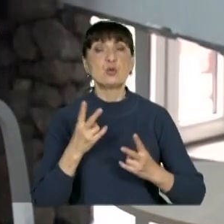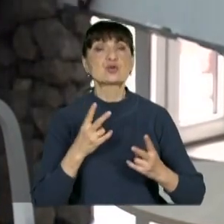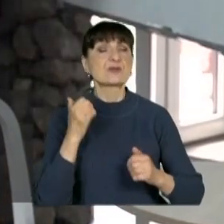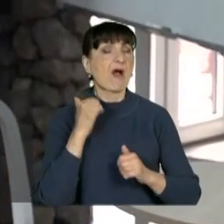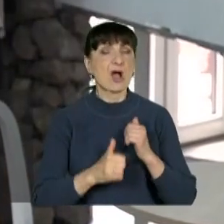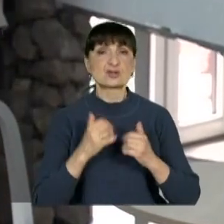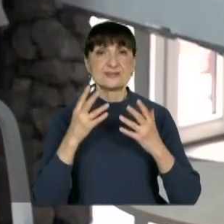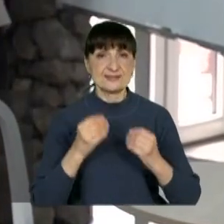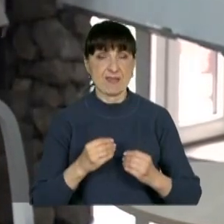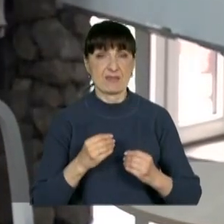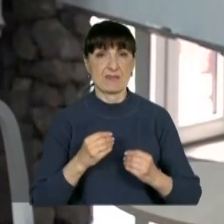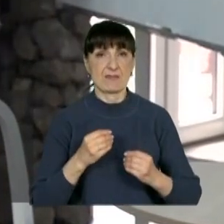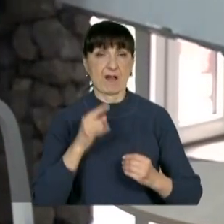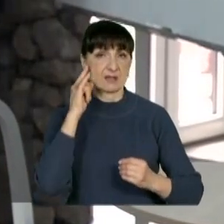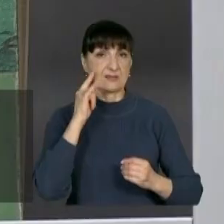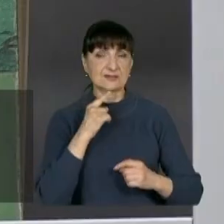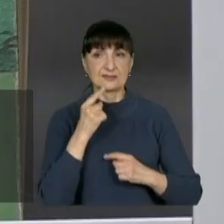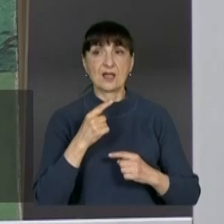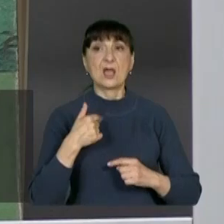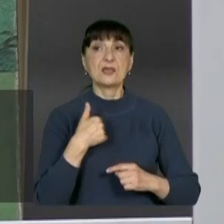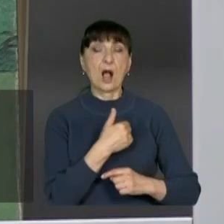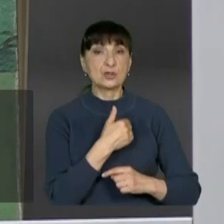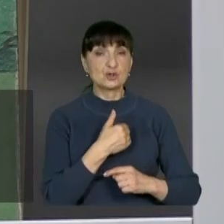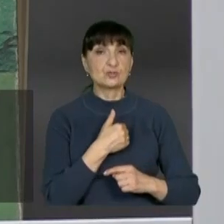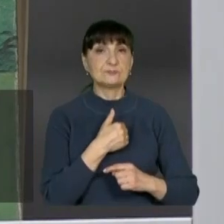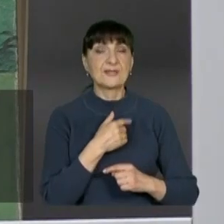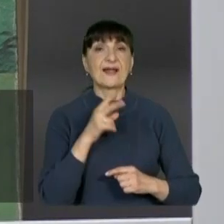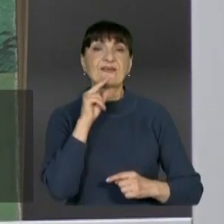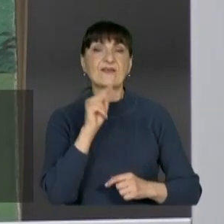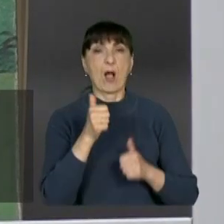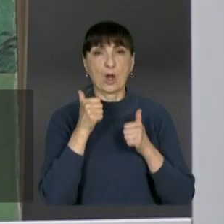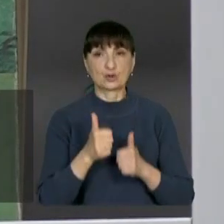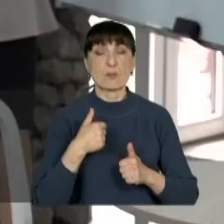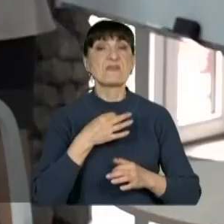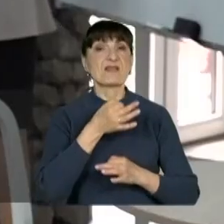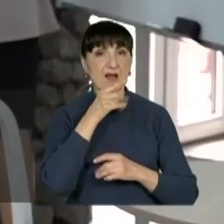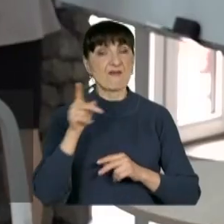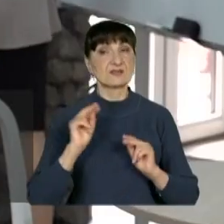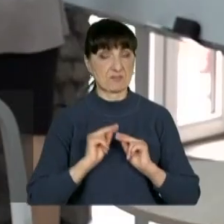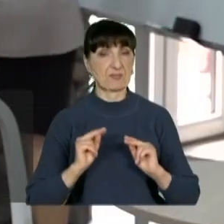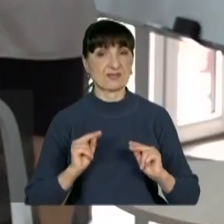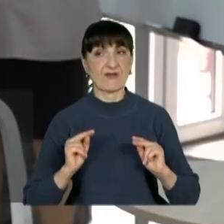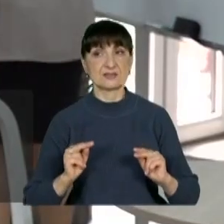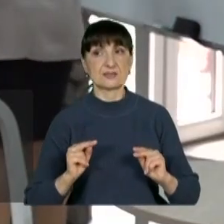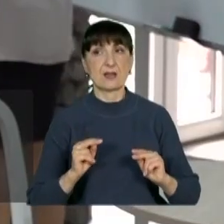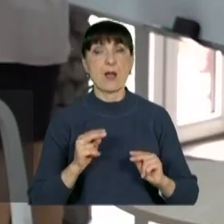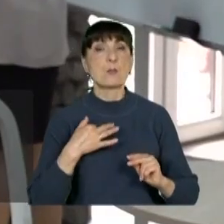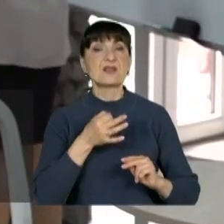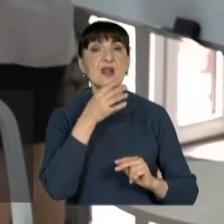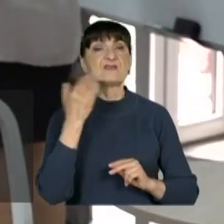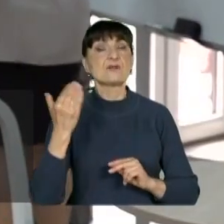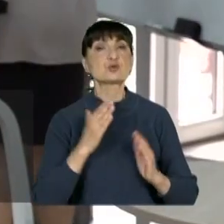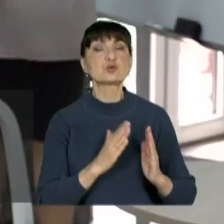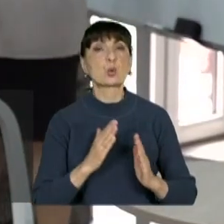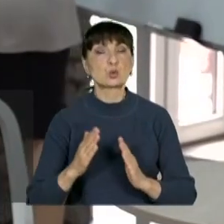повседневной жизни. И хочу проработать дикцию. Мне нравится преподаватель, потому что мне нравится